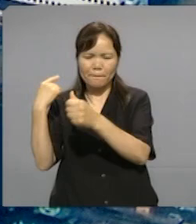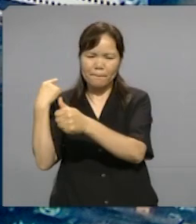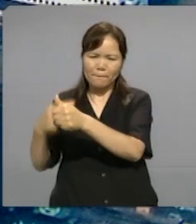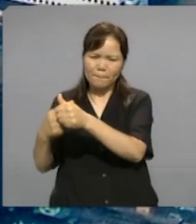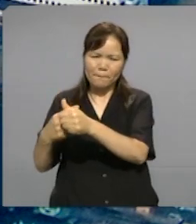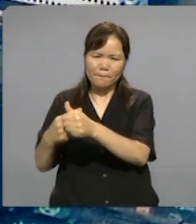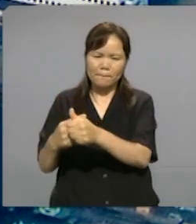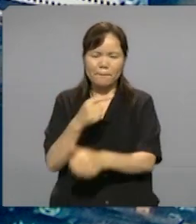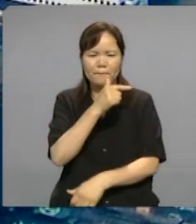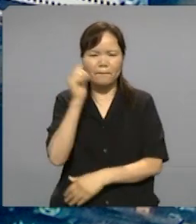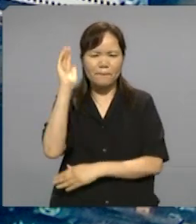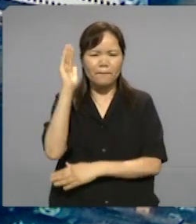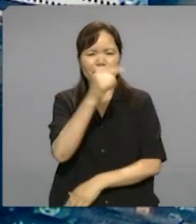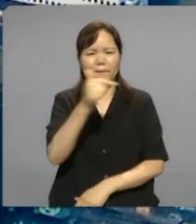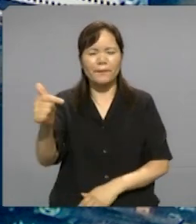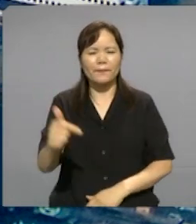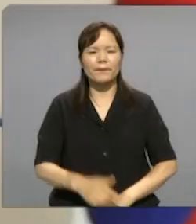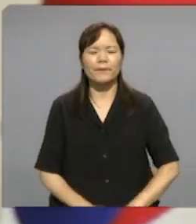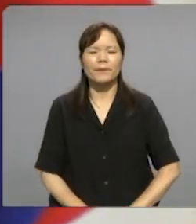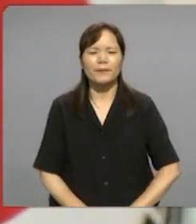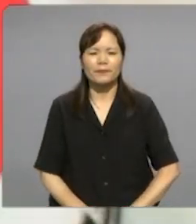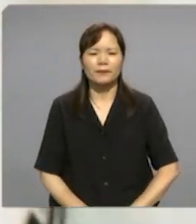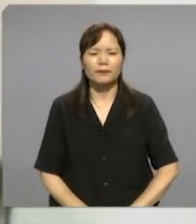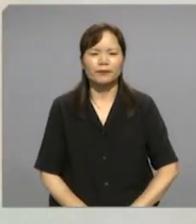있습니다. 배혜수 기자입니다.